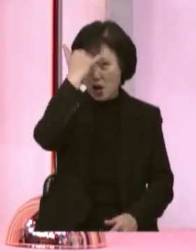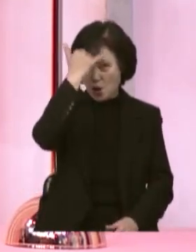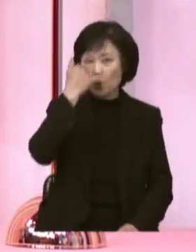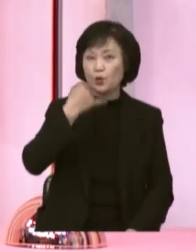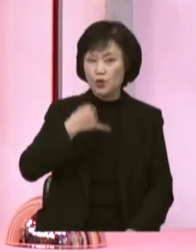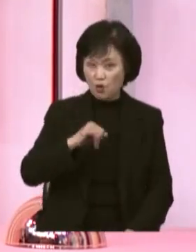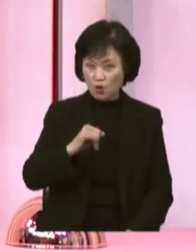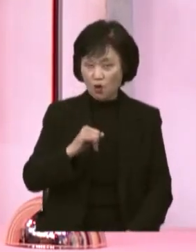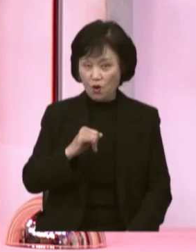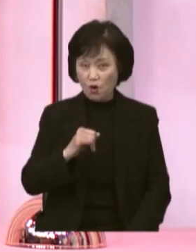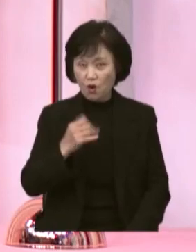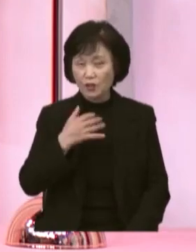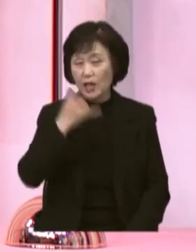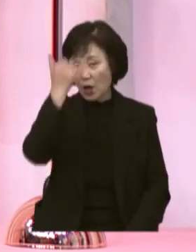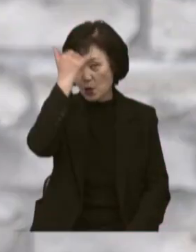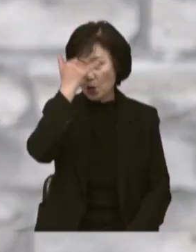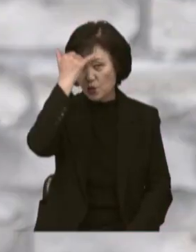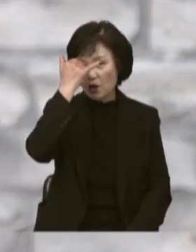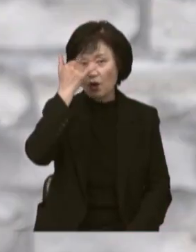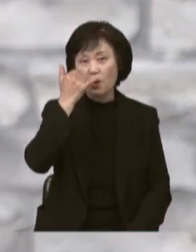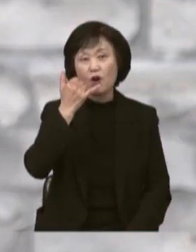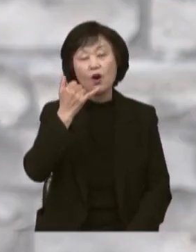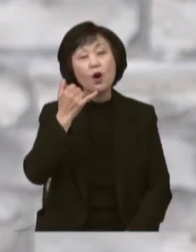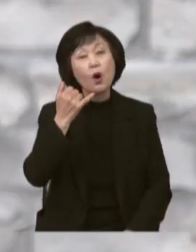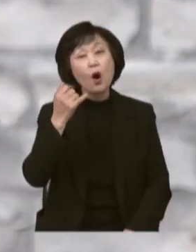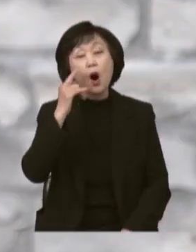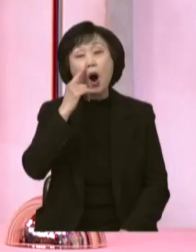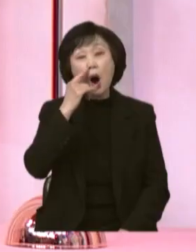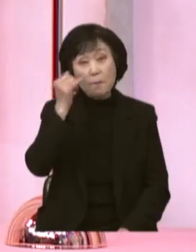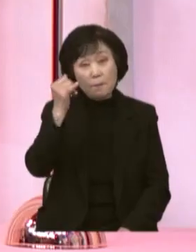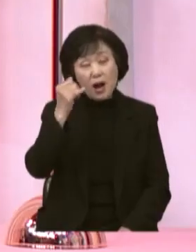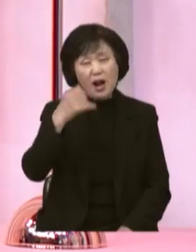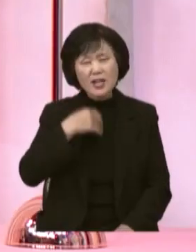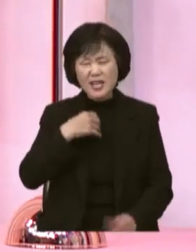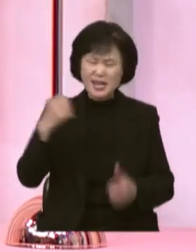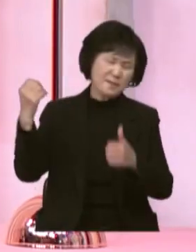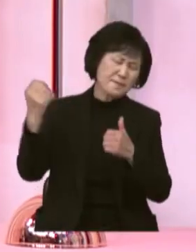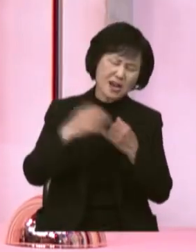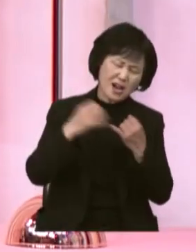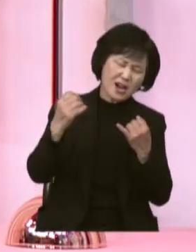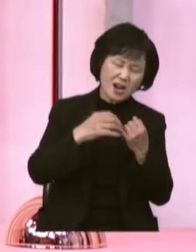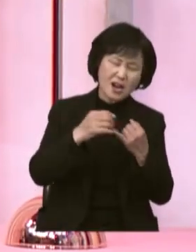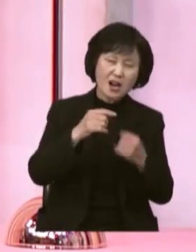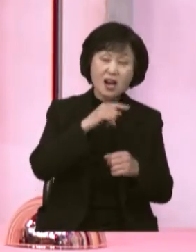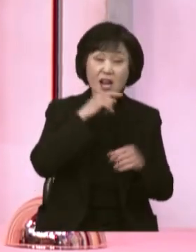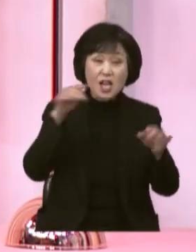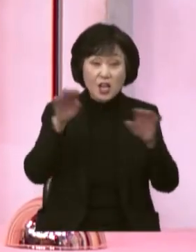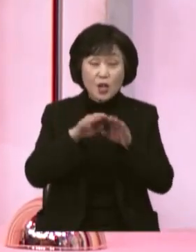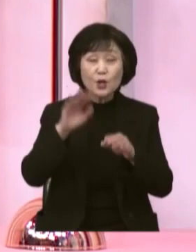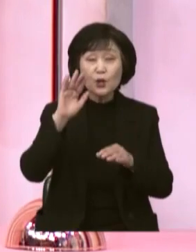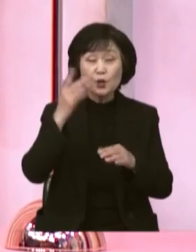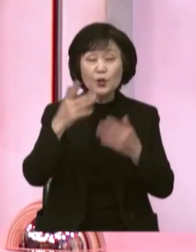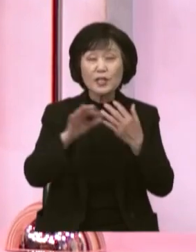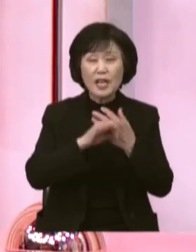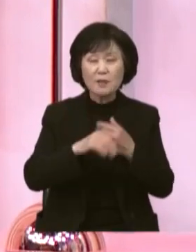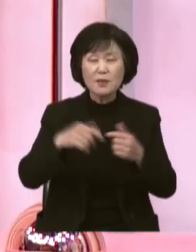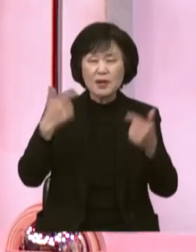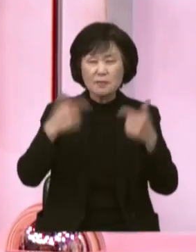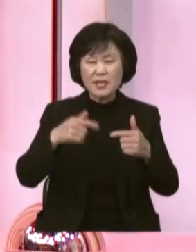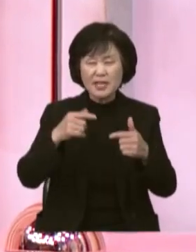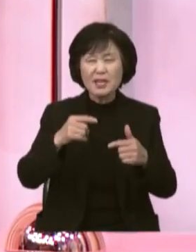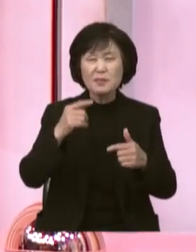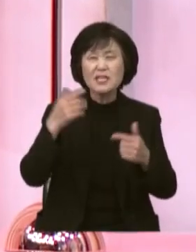날은 죽었잖아 헤매잖아. 네, 주무셔야지. 이 술 먹고 그냥 널 보러 있는데 양 빨리 교회 가자고 막